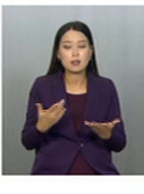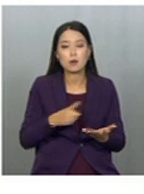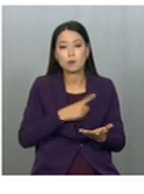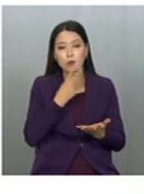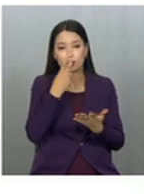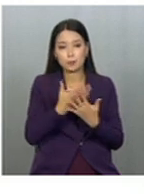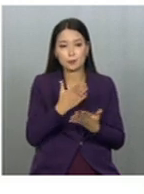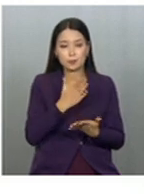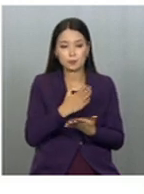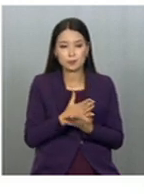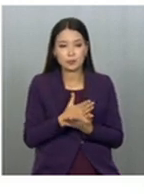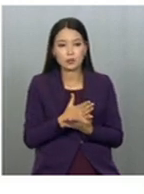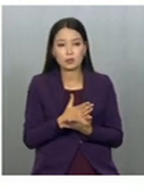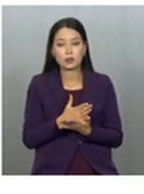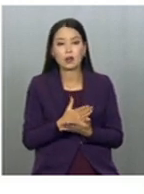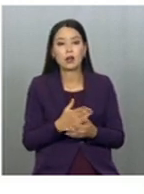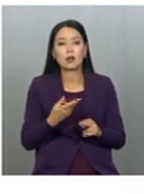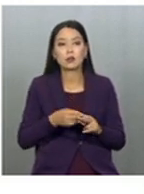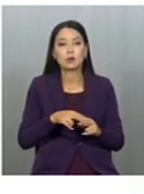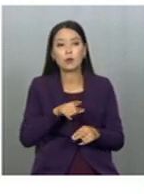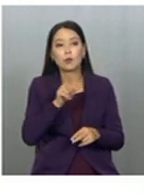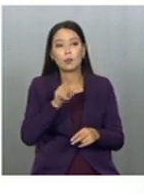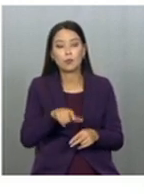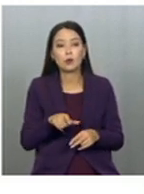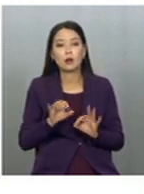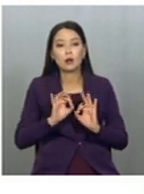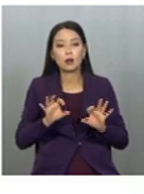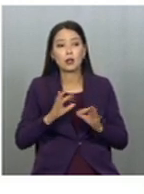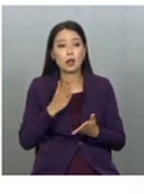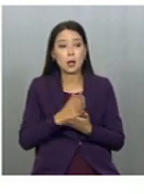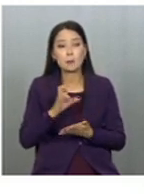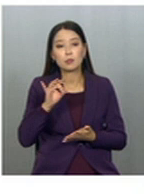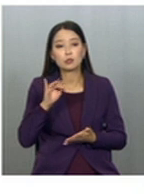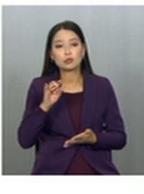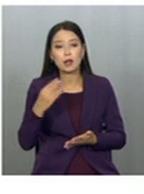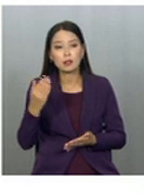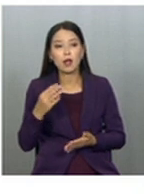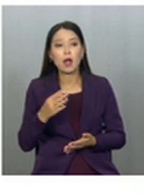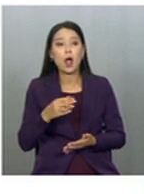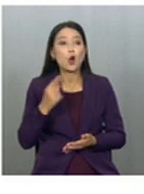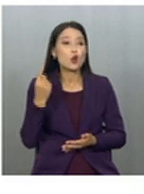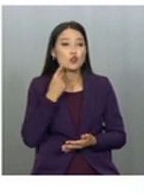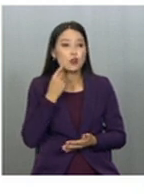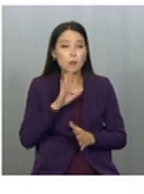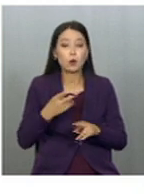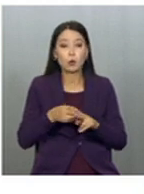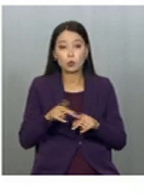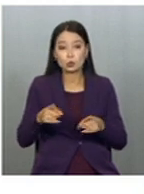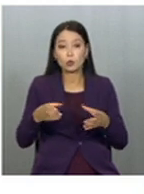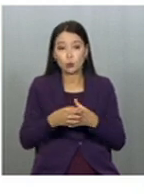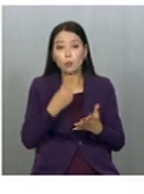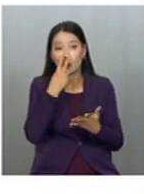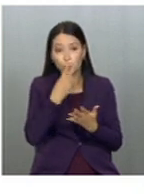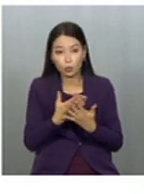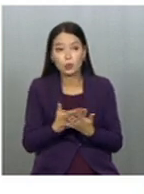ойлайды. Осы тұста Біржанның айтқаны, ұялмай осы топқа көрінеме, өнерсіз жігері жоқ